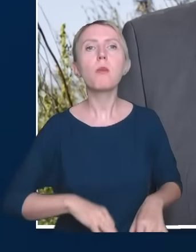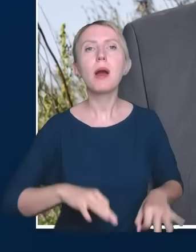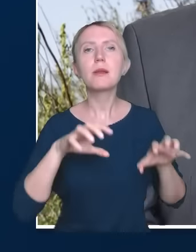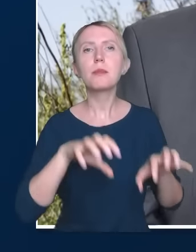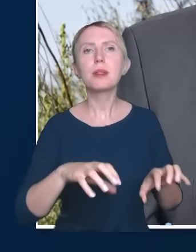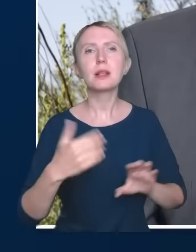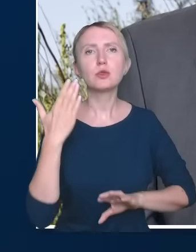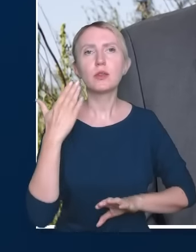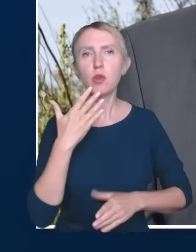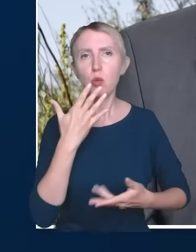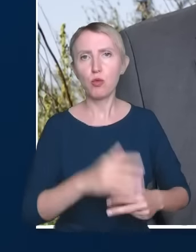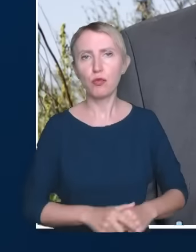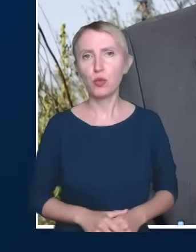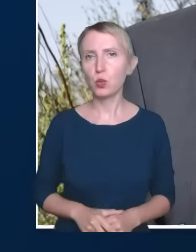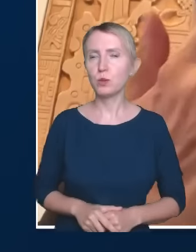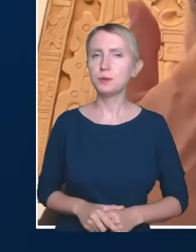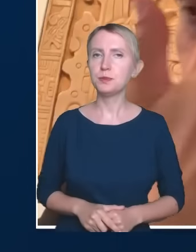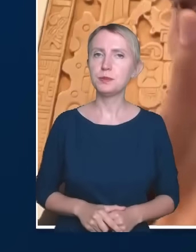chwilą wymienił.